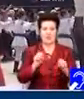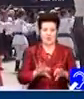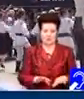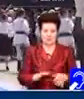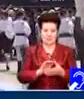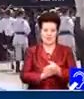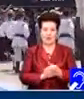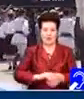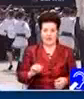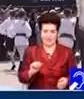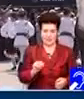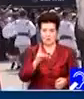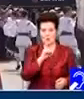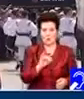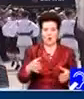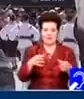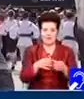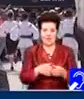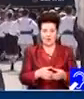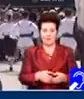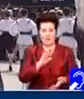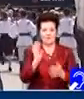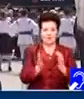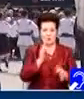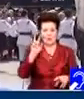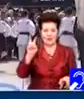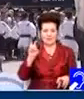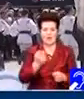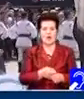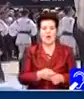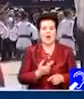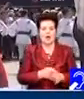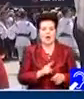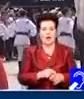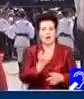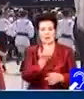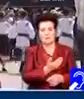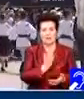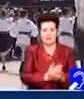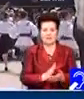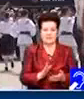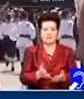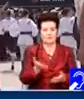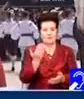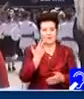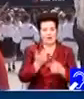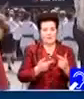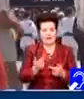să ne împrietenim cu ansamblul Vântulețul, care și dumnealor sunt permanent